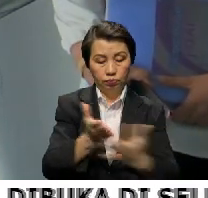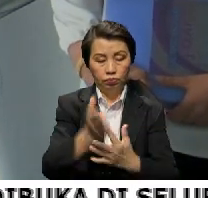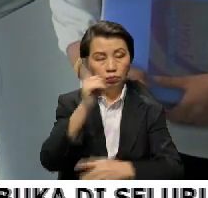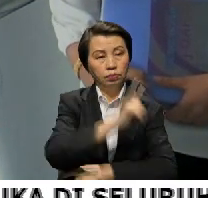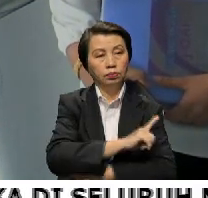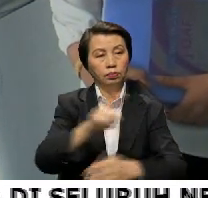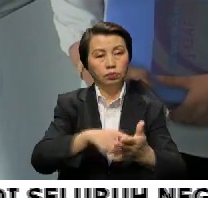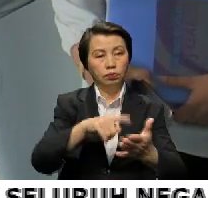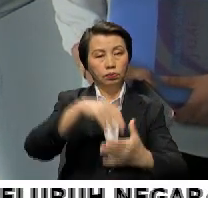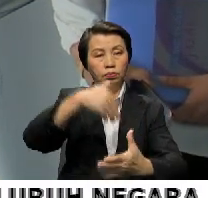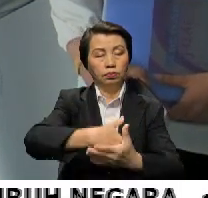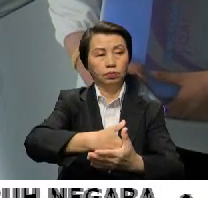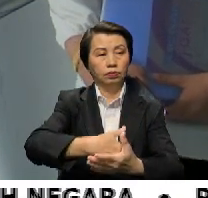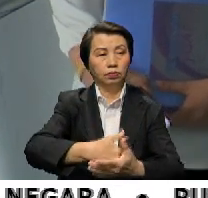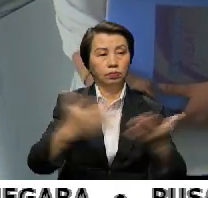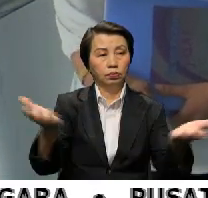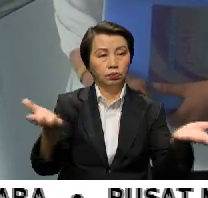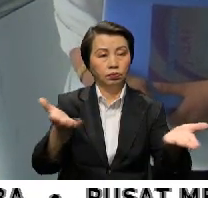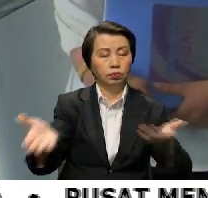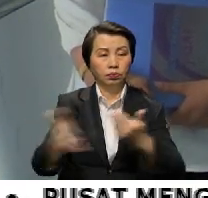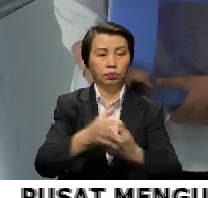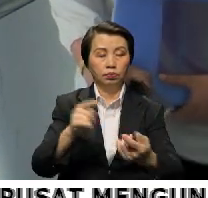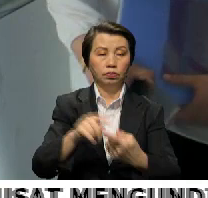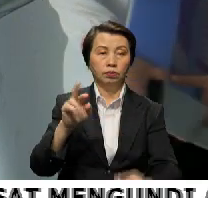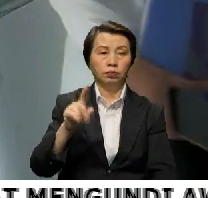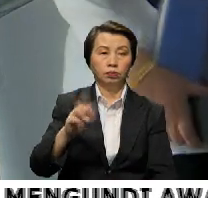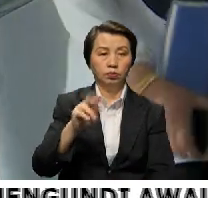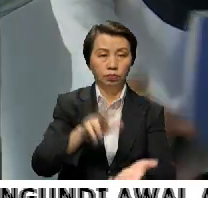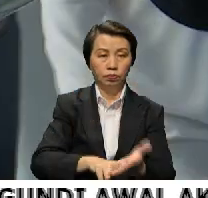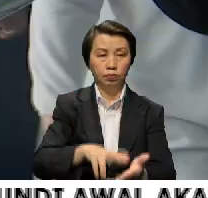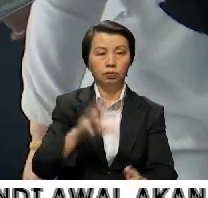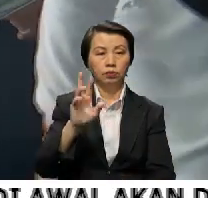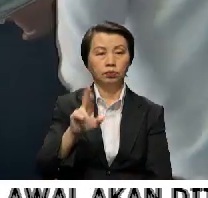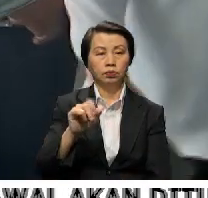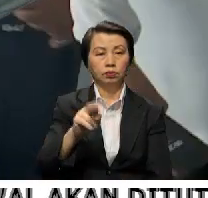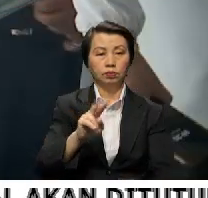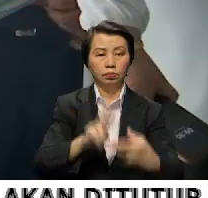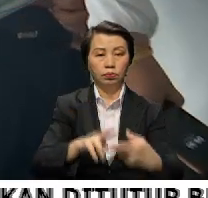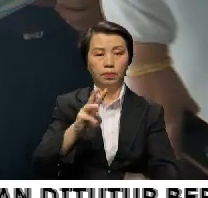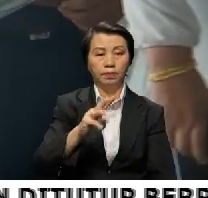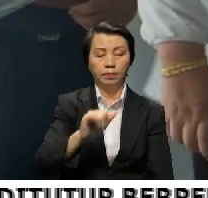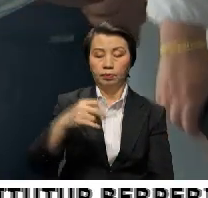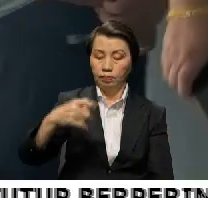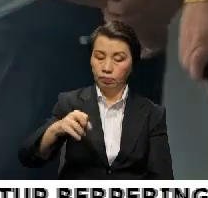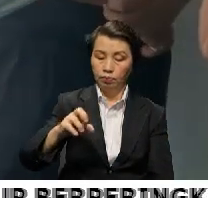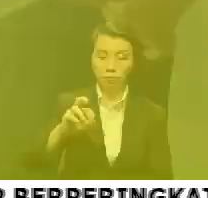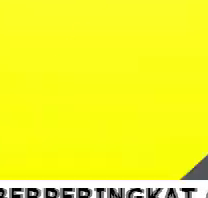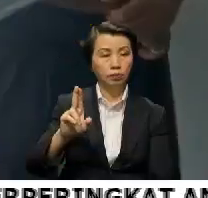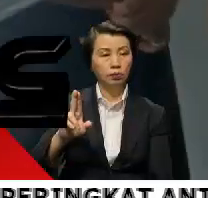hari pengundian awal di sini. Kembali ke Angkasa Puri yang sahih di RTM,